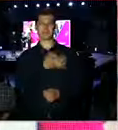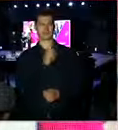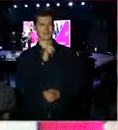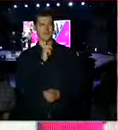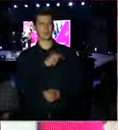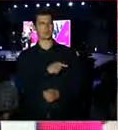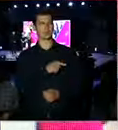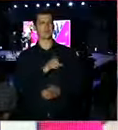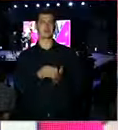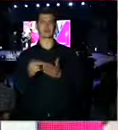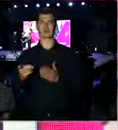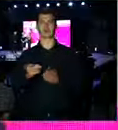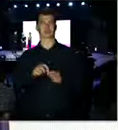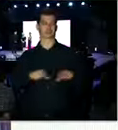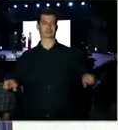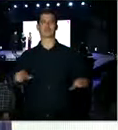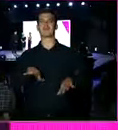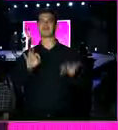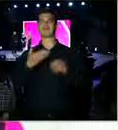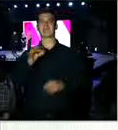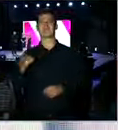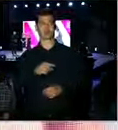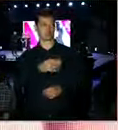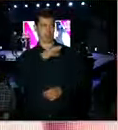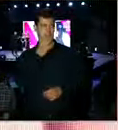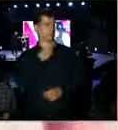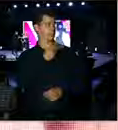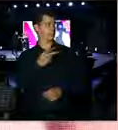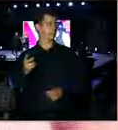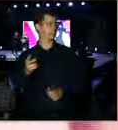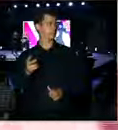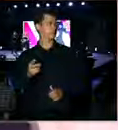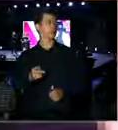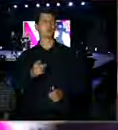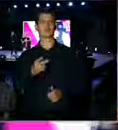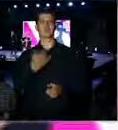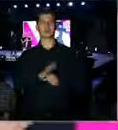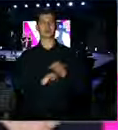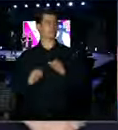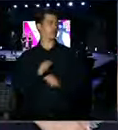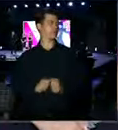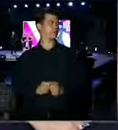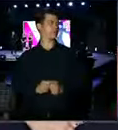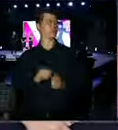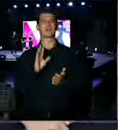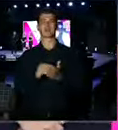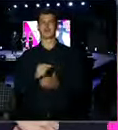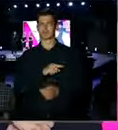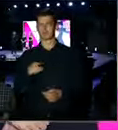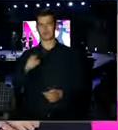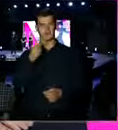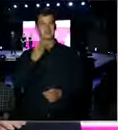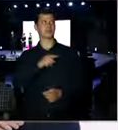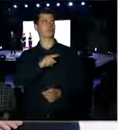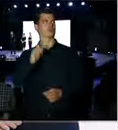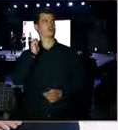inicjatywy pomagają zmienić wizerunek osób niepełnosprawnych? Znaczy myślę, że tutaj jesteśmy, to jest oczywiste. Tyle osób przyszło